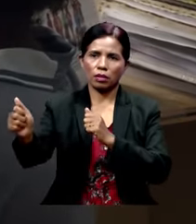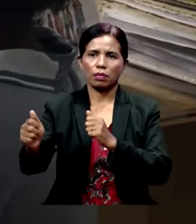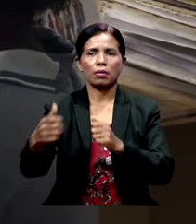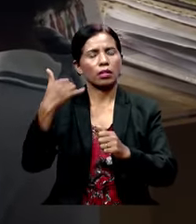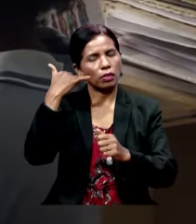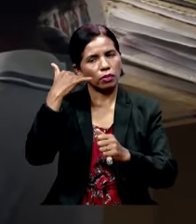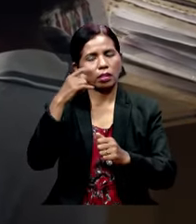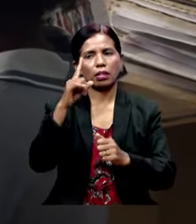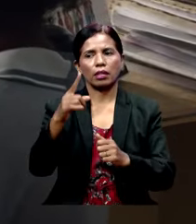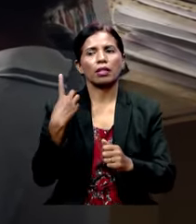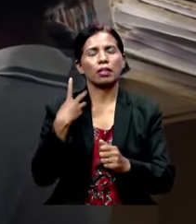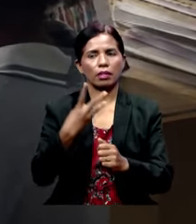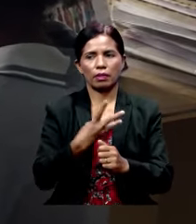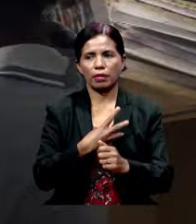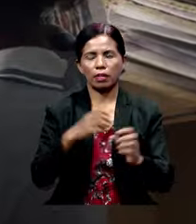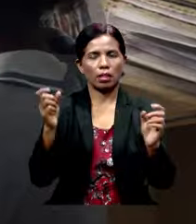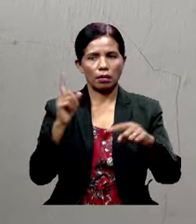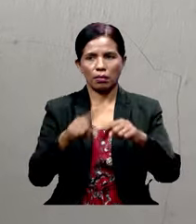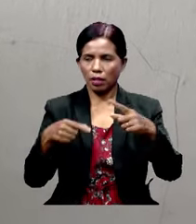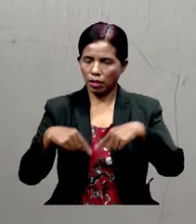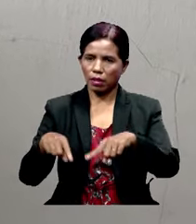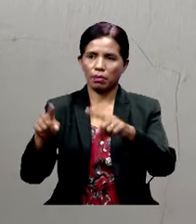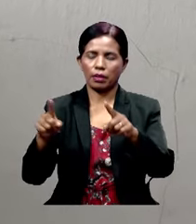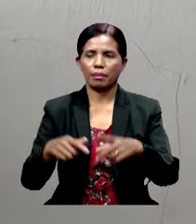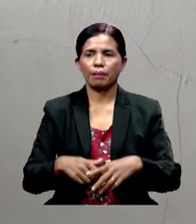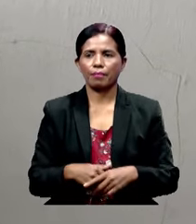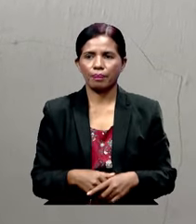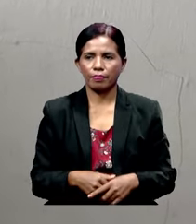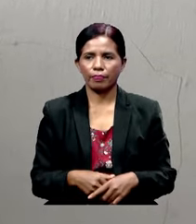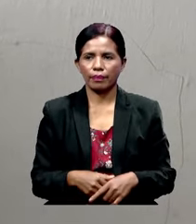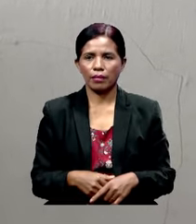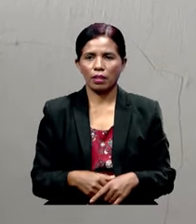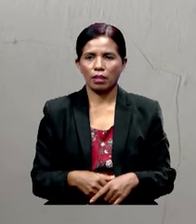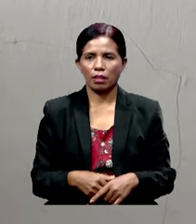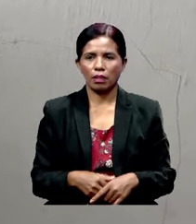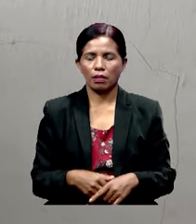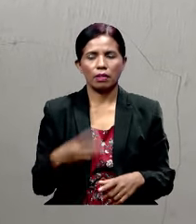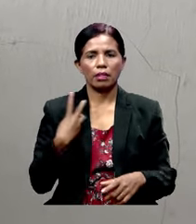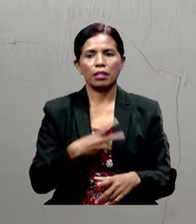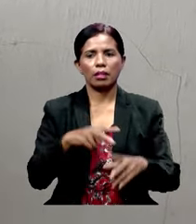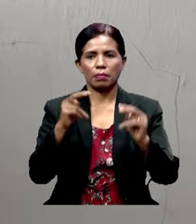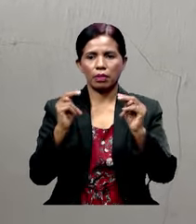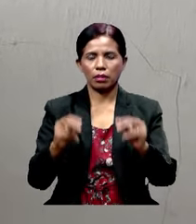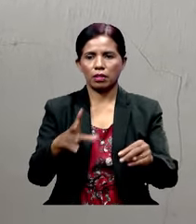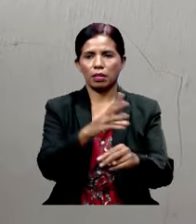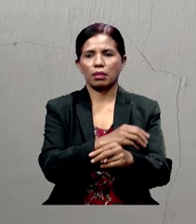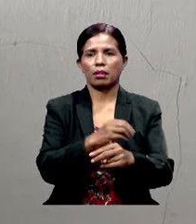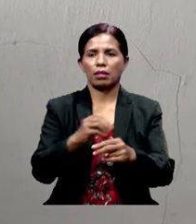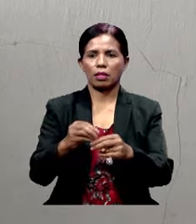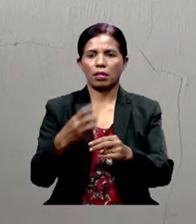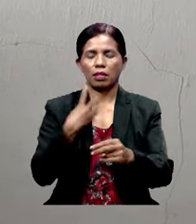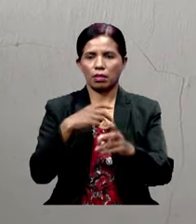ida leida ita mobil la dia precisamente ambulancia sim ita precisa liu multifunção ida para ita